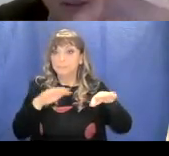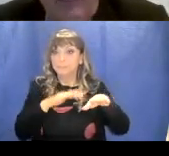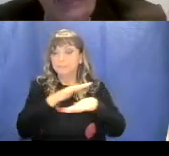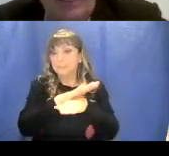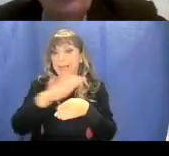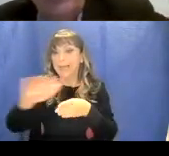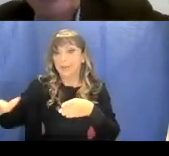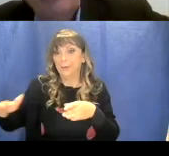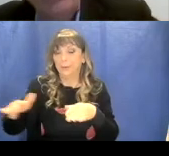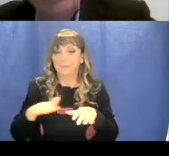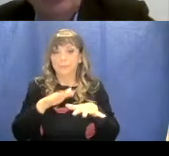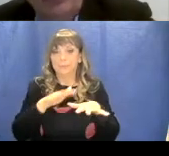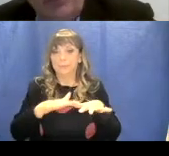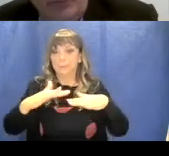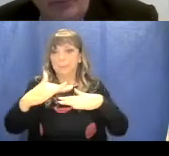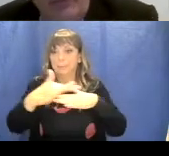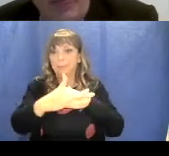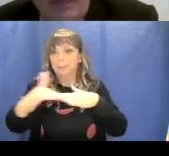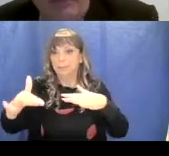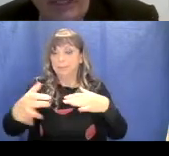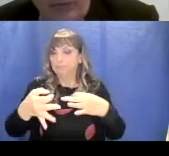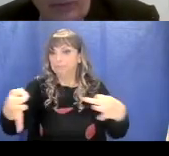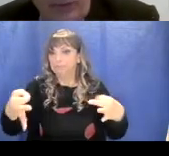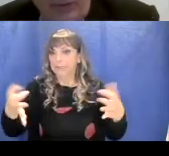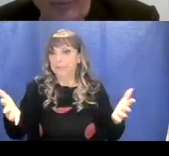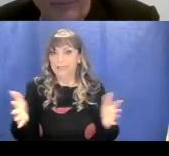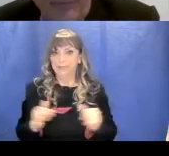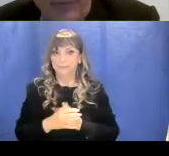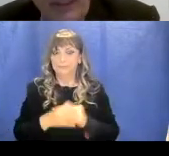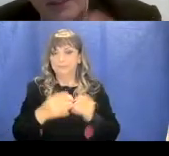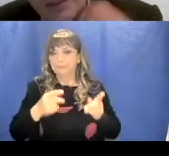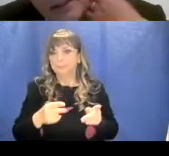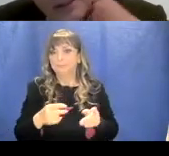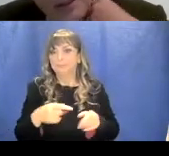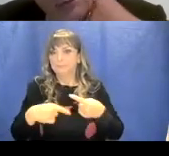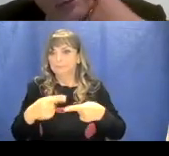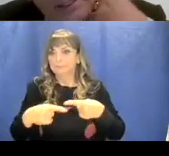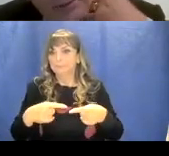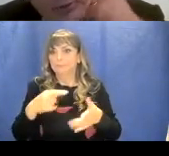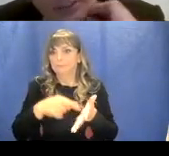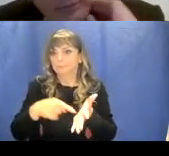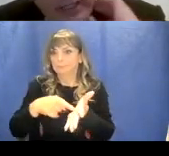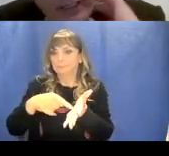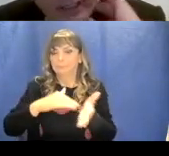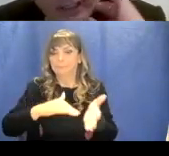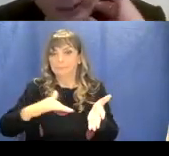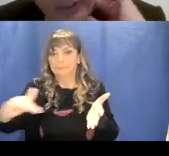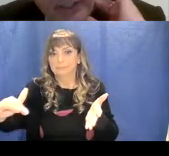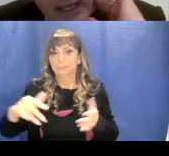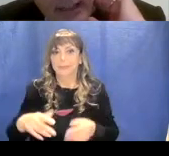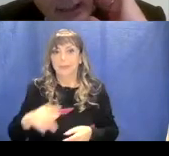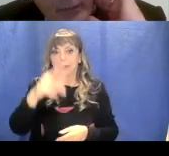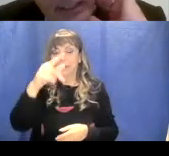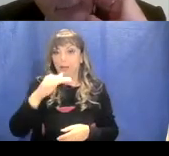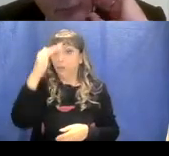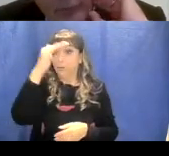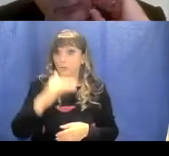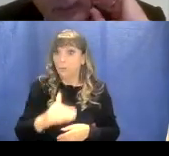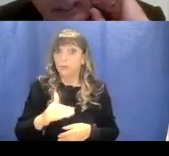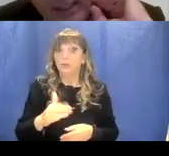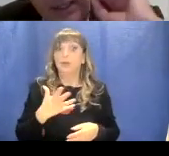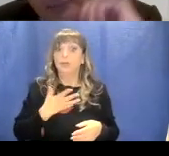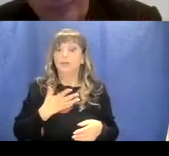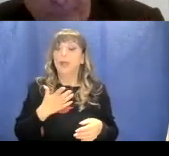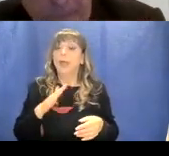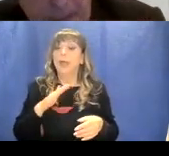piano all'infinito in modo periodico queste sono mattonelle quadrate questa foto è